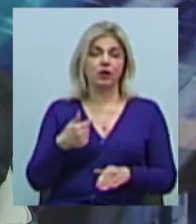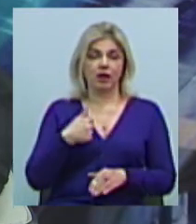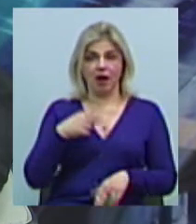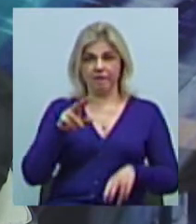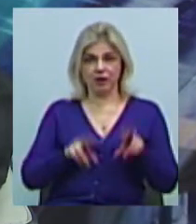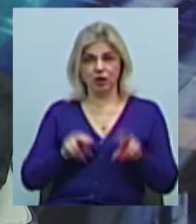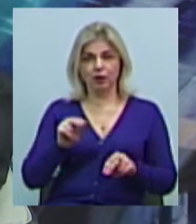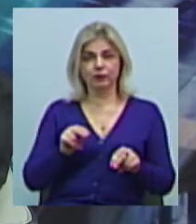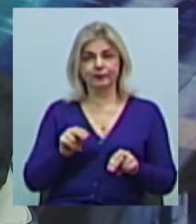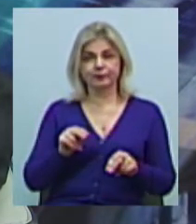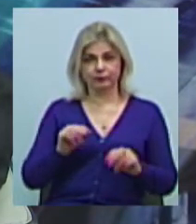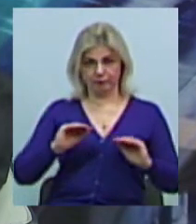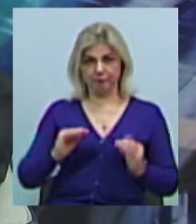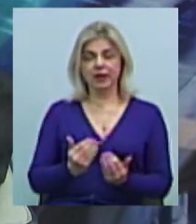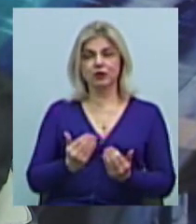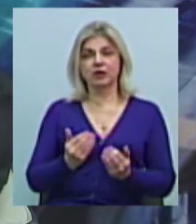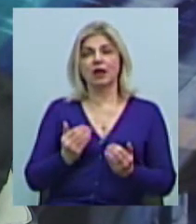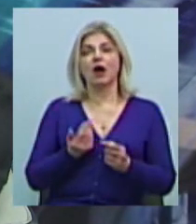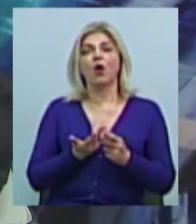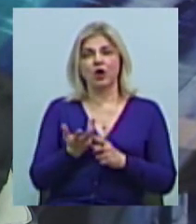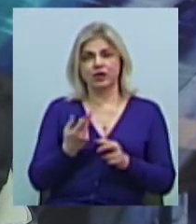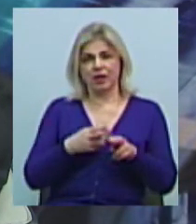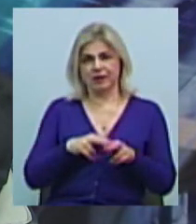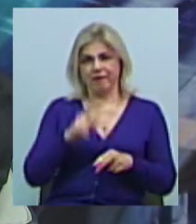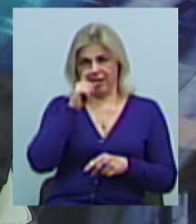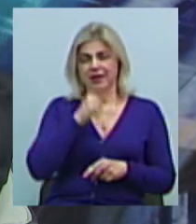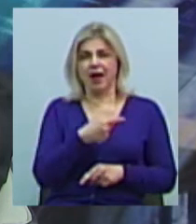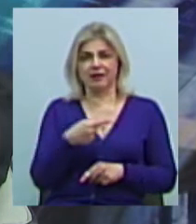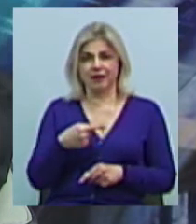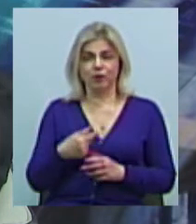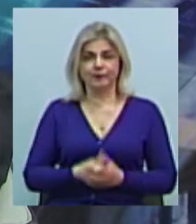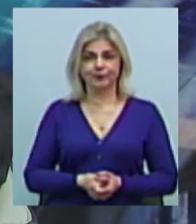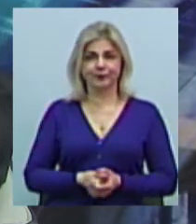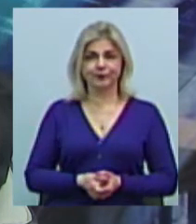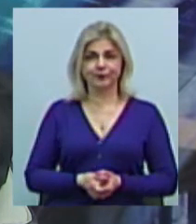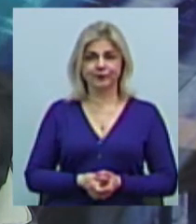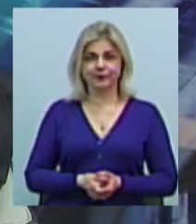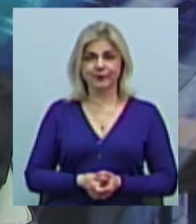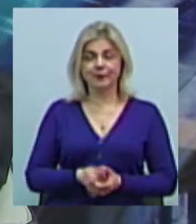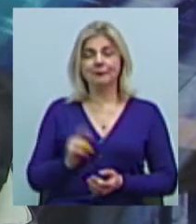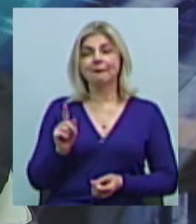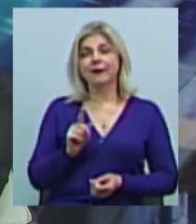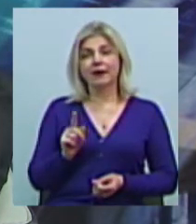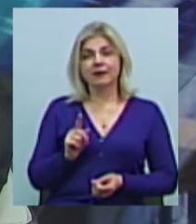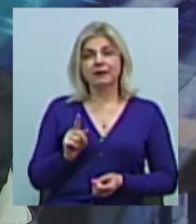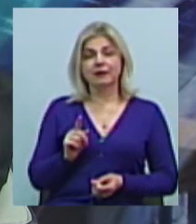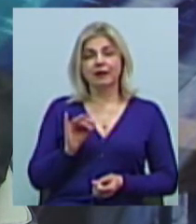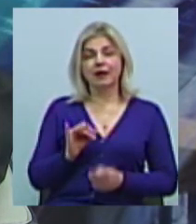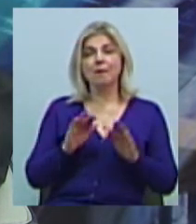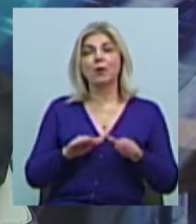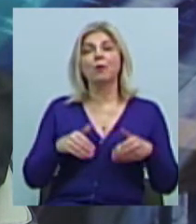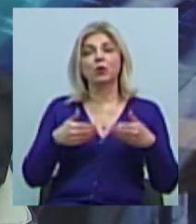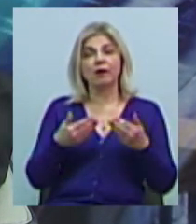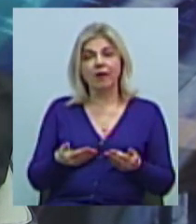вважаю, зменшать кількість цього негативу. І те, що я і